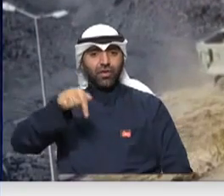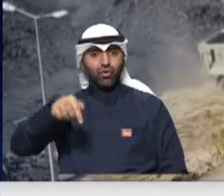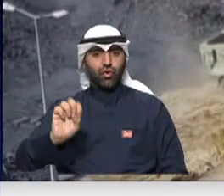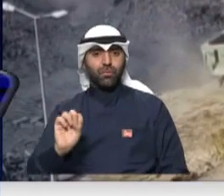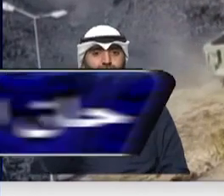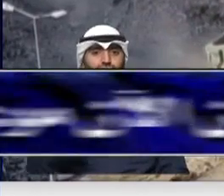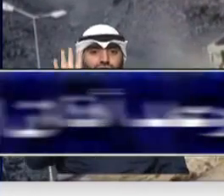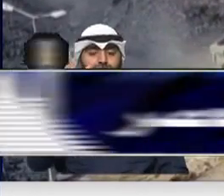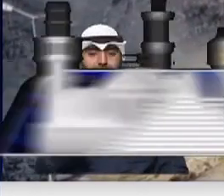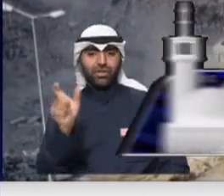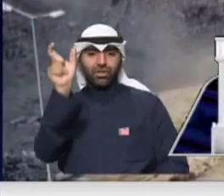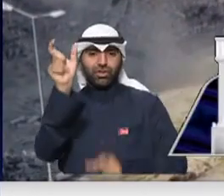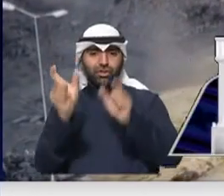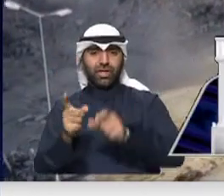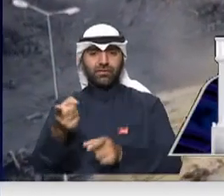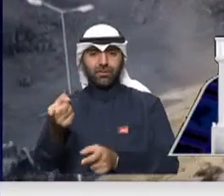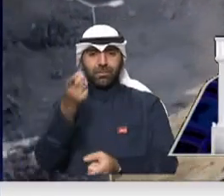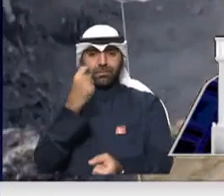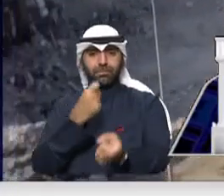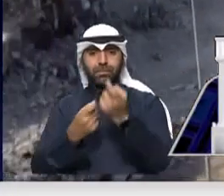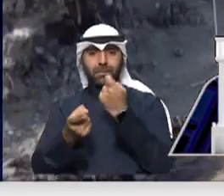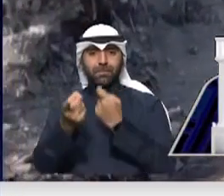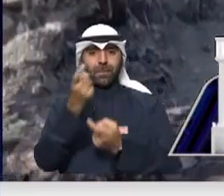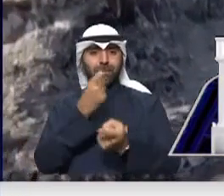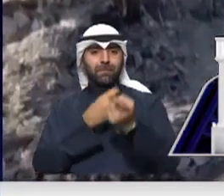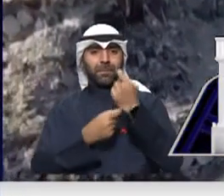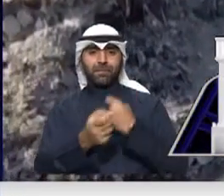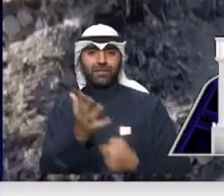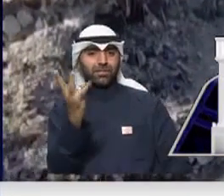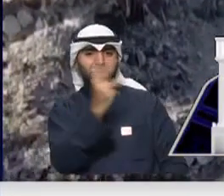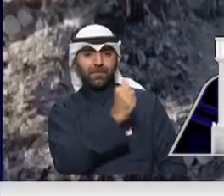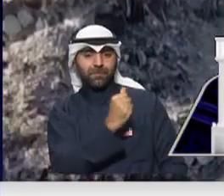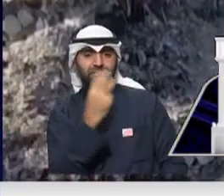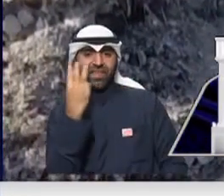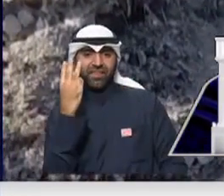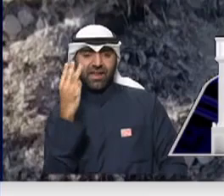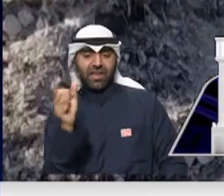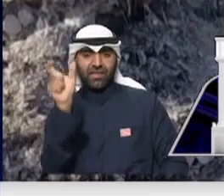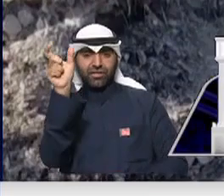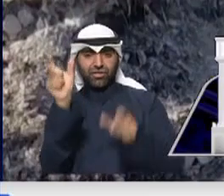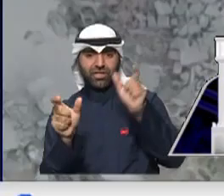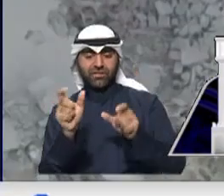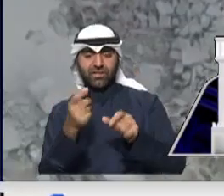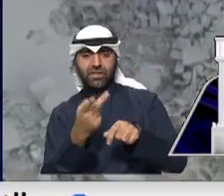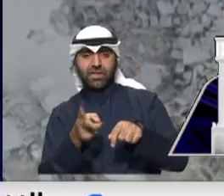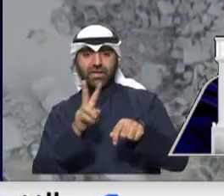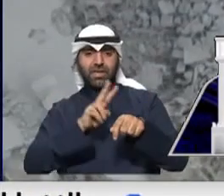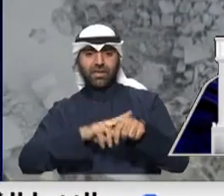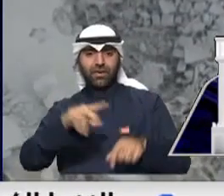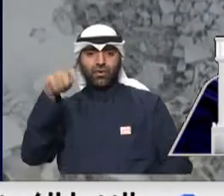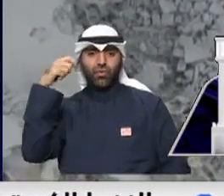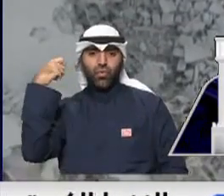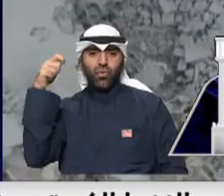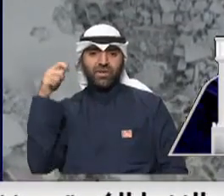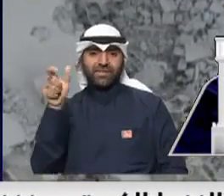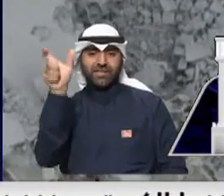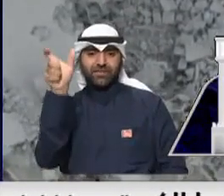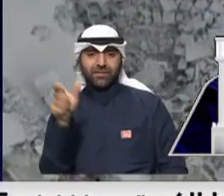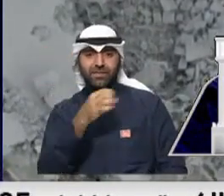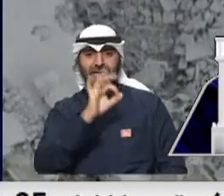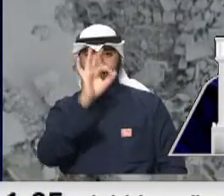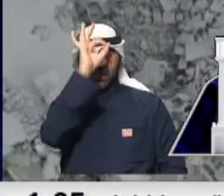41,000 مبنى، يعني تقريبا نصف المباني المنكوبة في 10 ولايات تركية. الهدف كما قلت، ذكرت زميلي